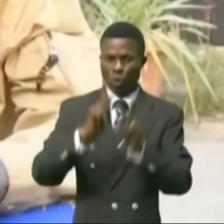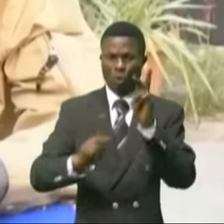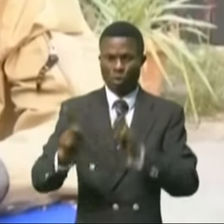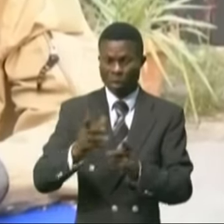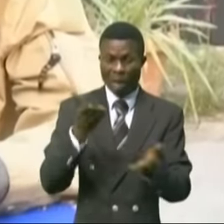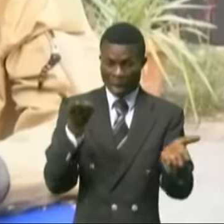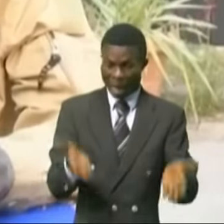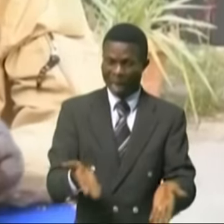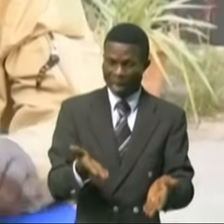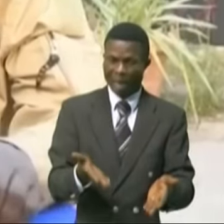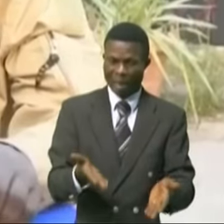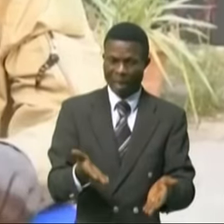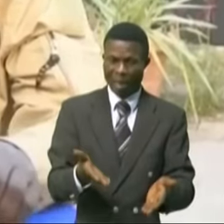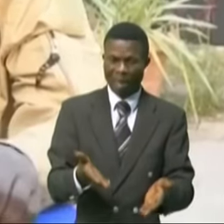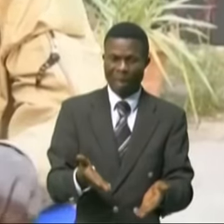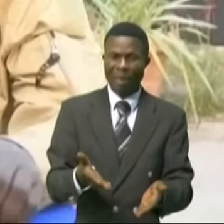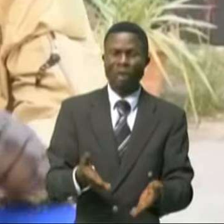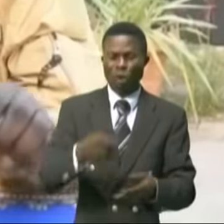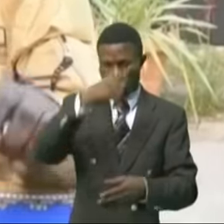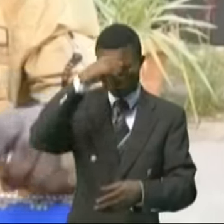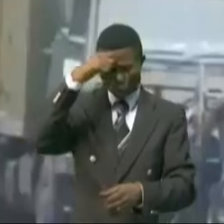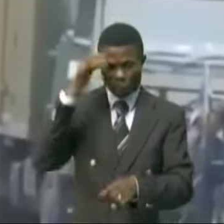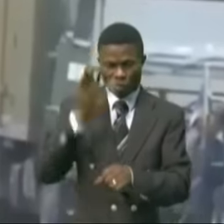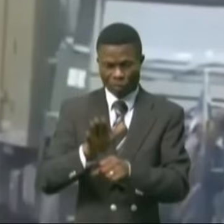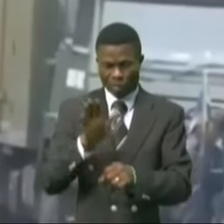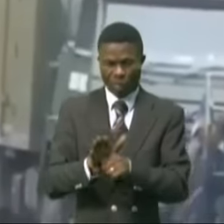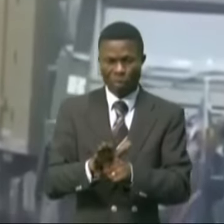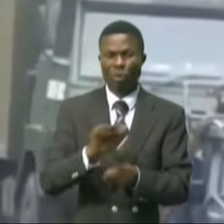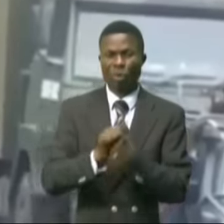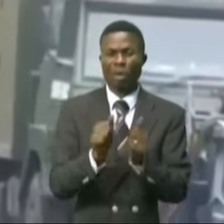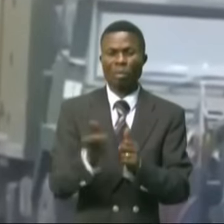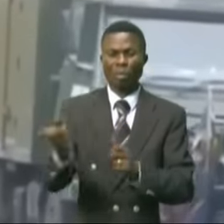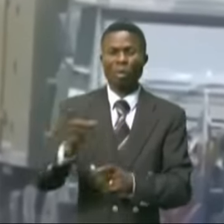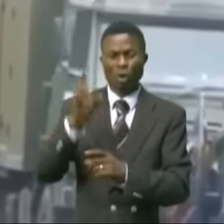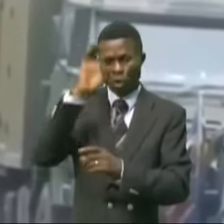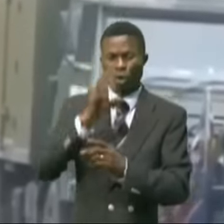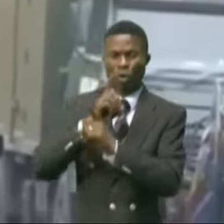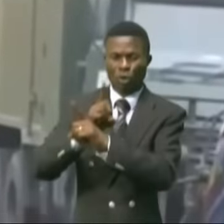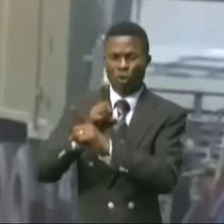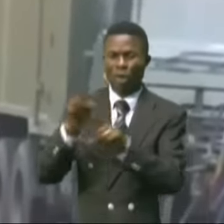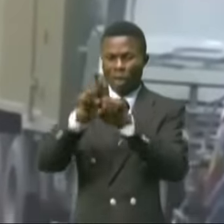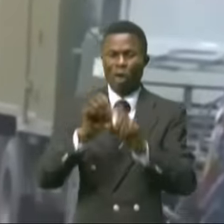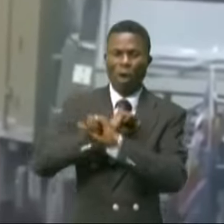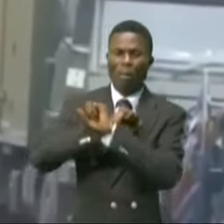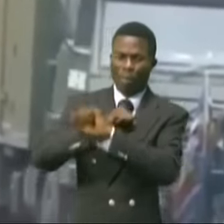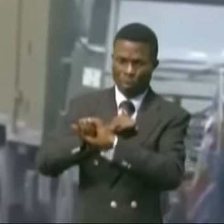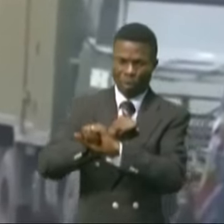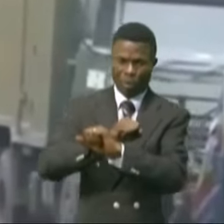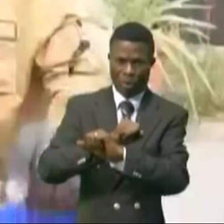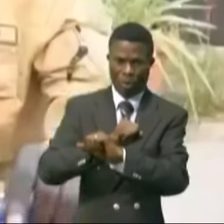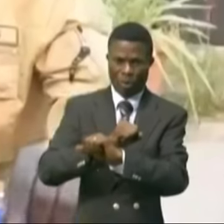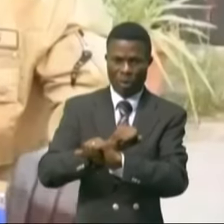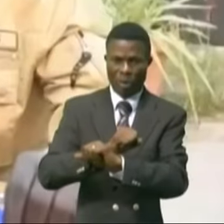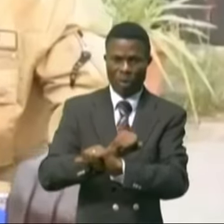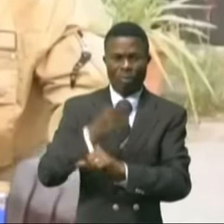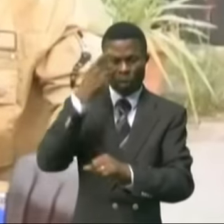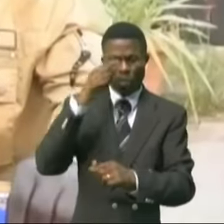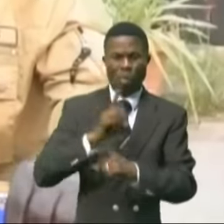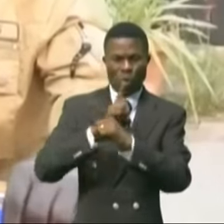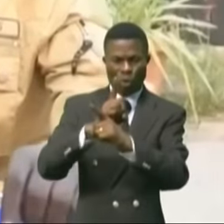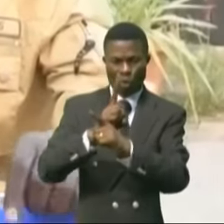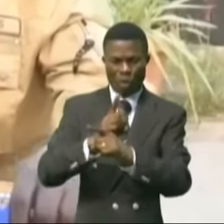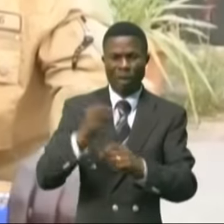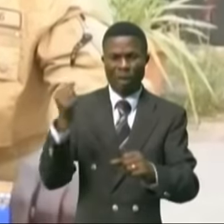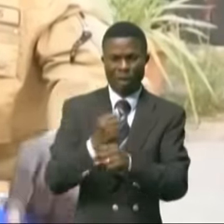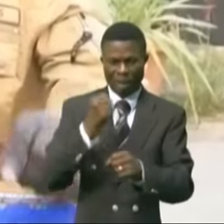là. Et c'est là, sur le plan du concept de défense, de protection, de la défense des